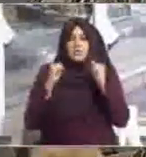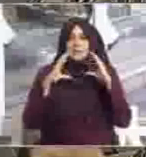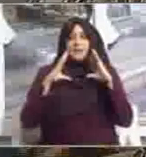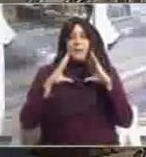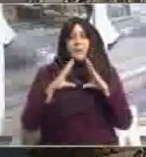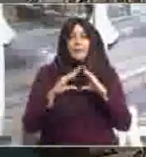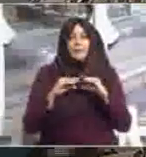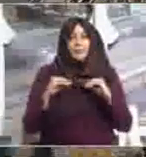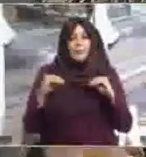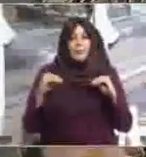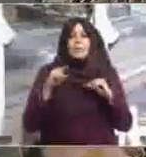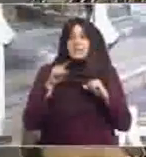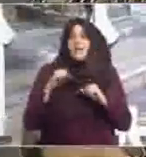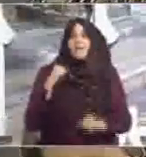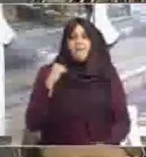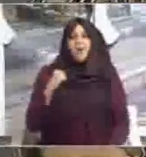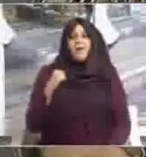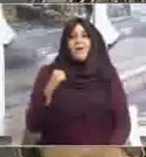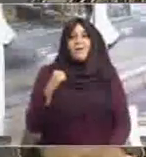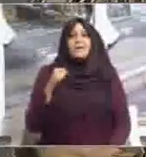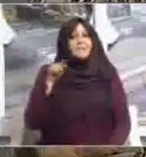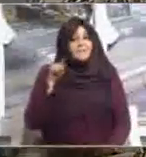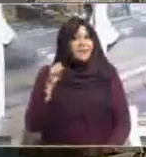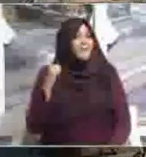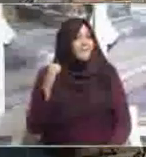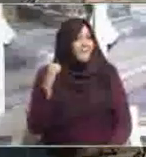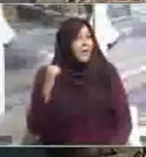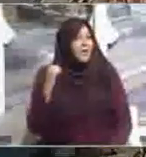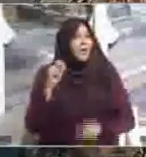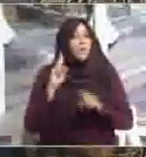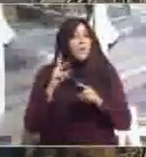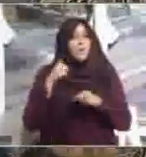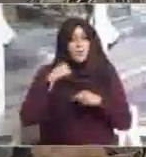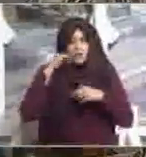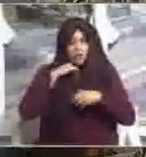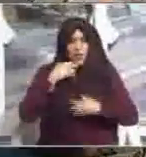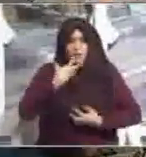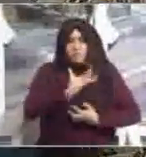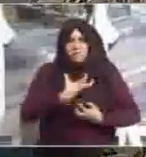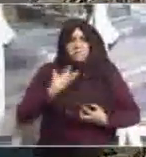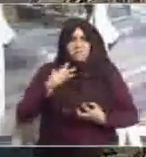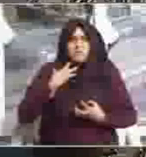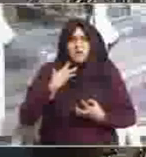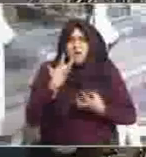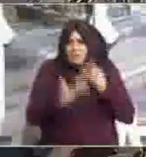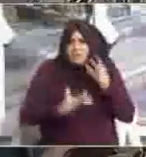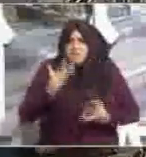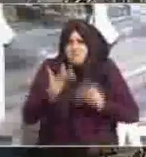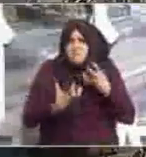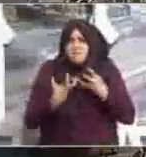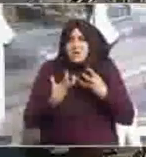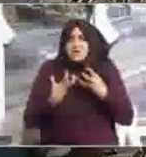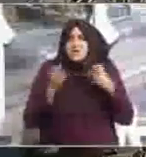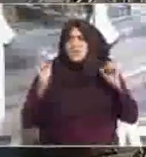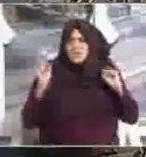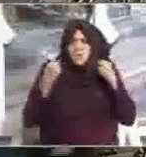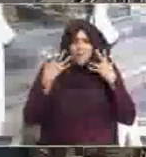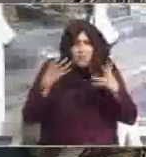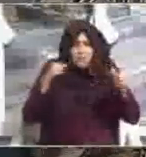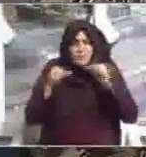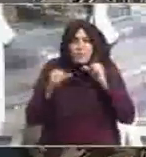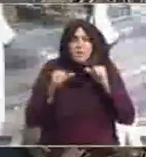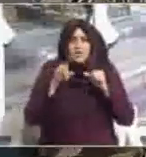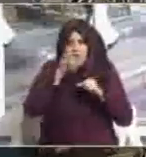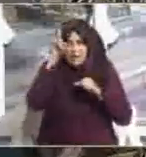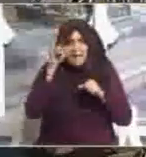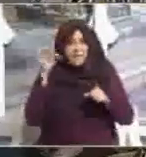الغضب ها هو الشجاع والراجل. شجاع بمعنى تغلب على وشكون؟ على نفسه. على نفسه شجاع حب الانتقام وعلى